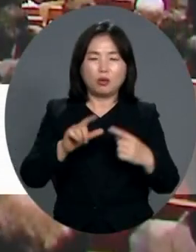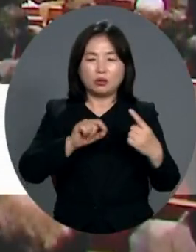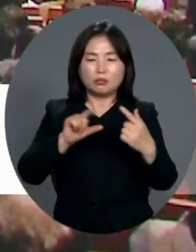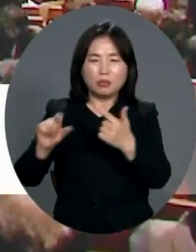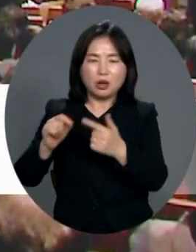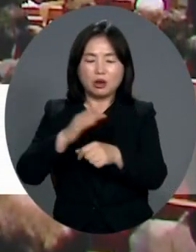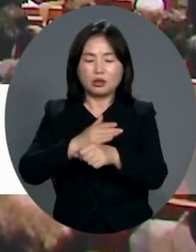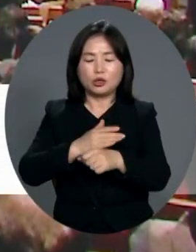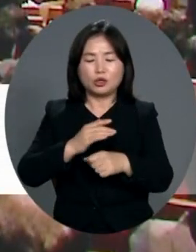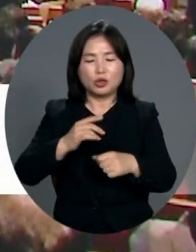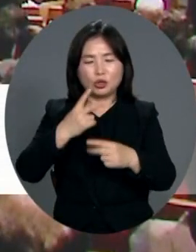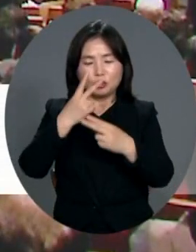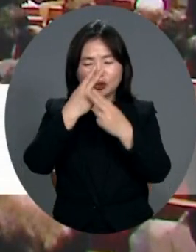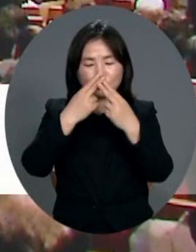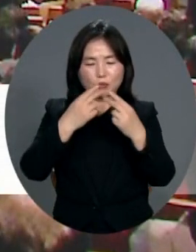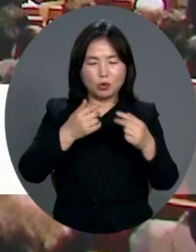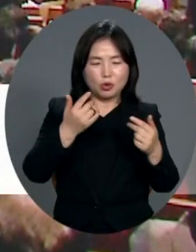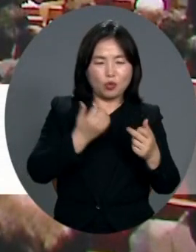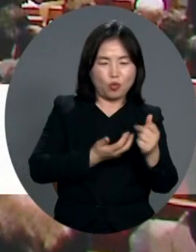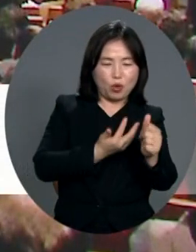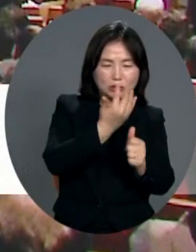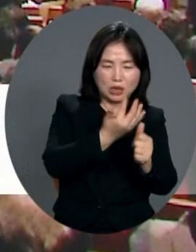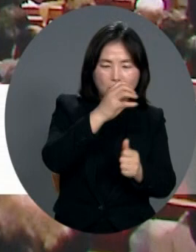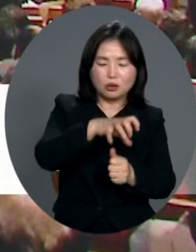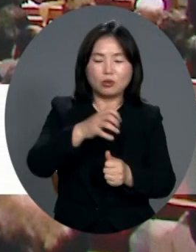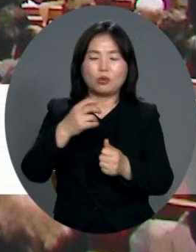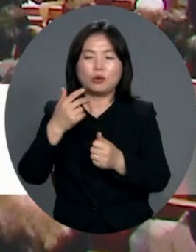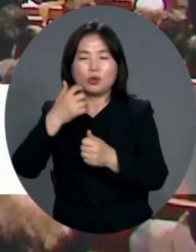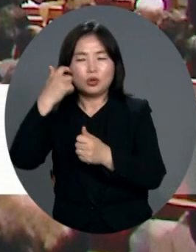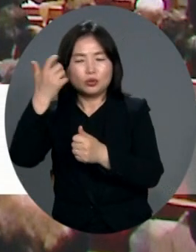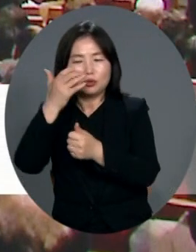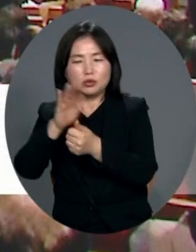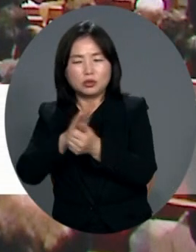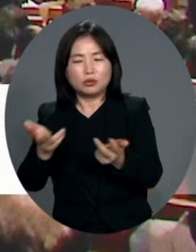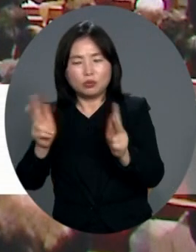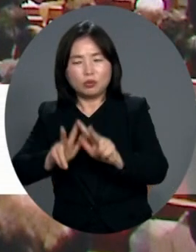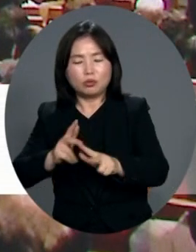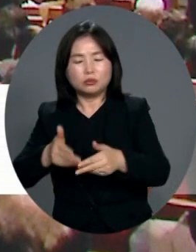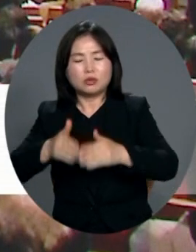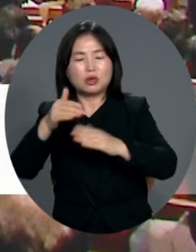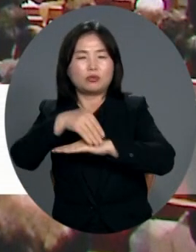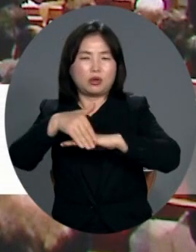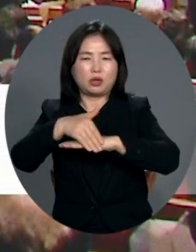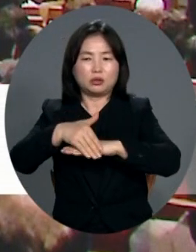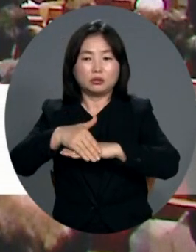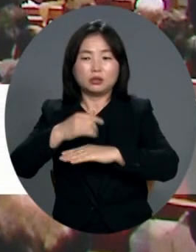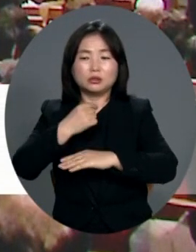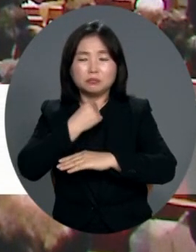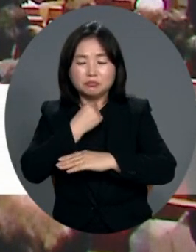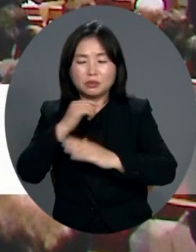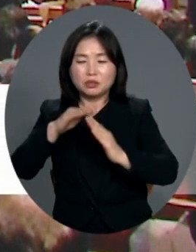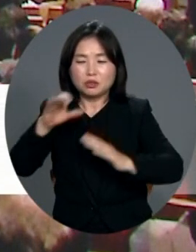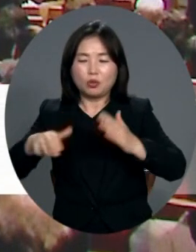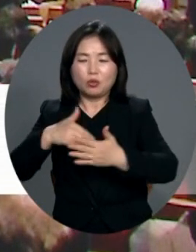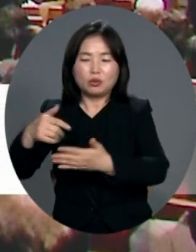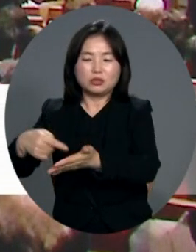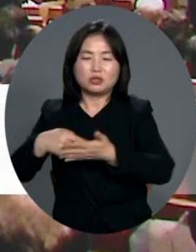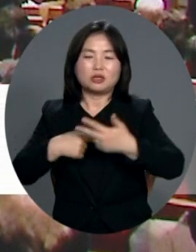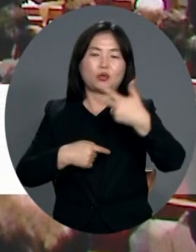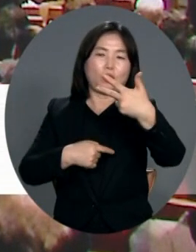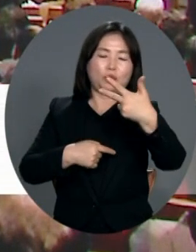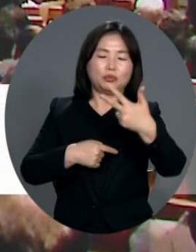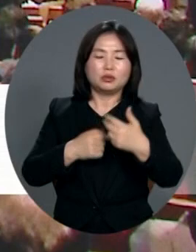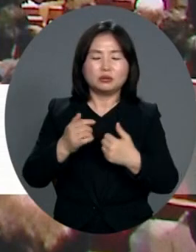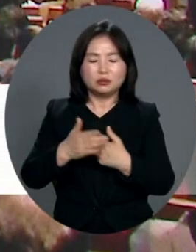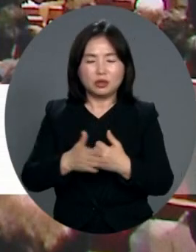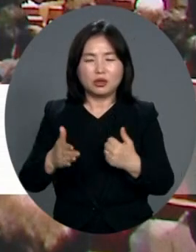포함된 추모공원 부지를 확정할 예정인데 7개 마을이 유치 지원서를 냈습니다. 포항시는 추모공원을 짓는 곳엔 최대한의 혜택을